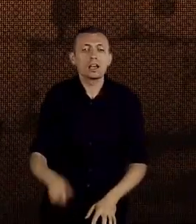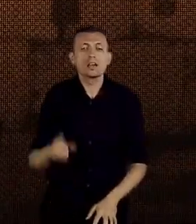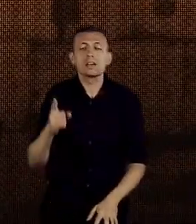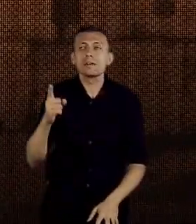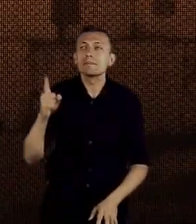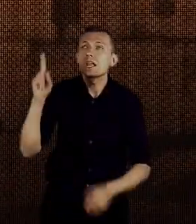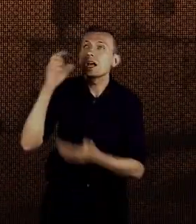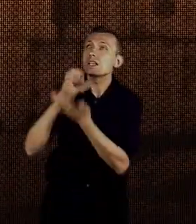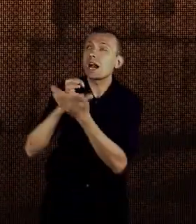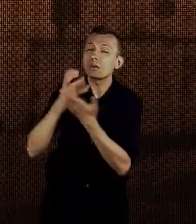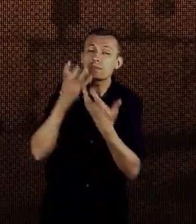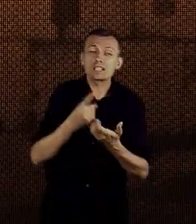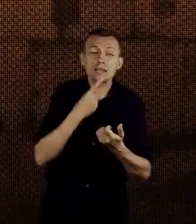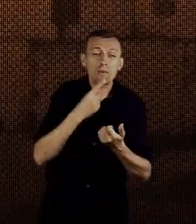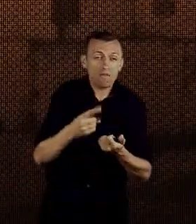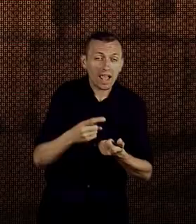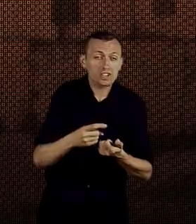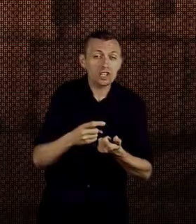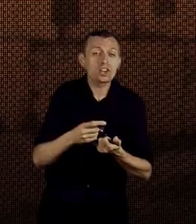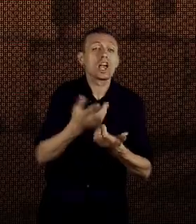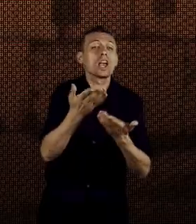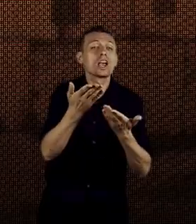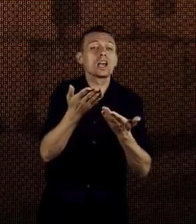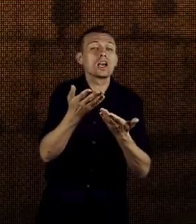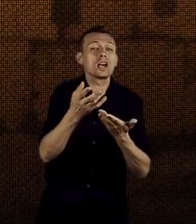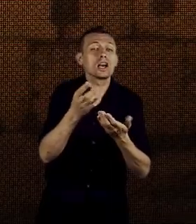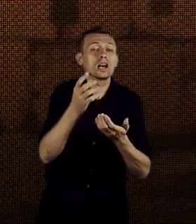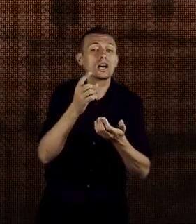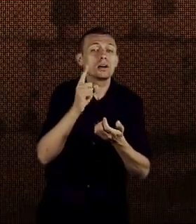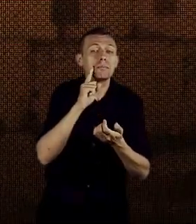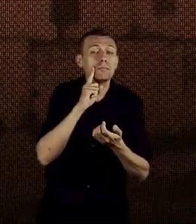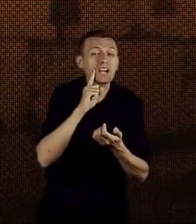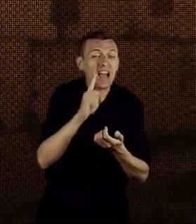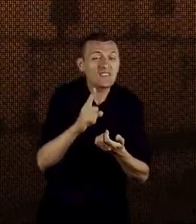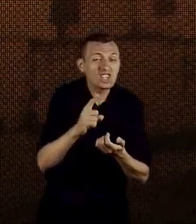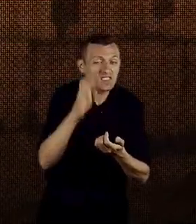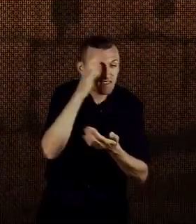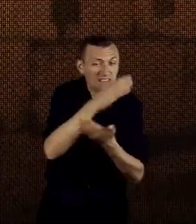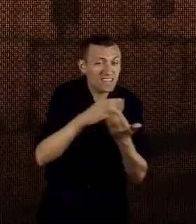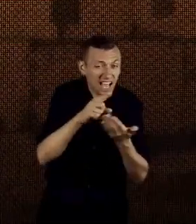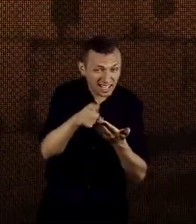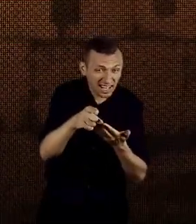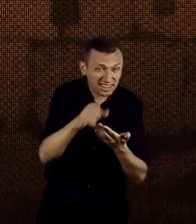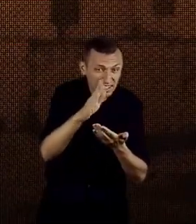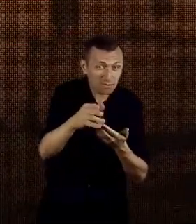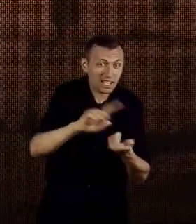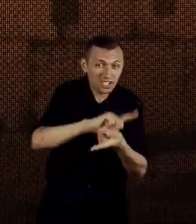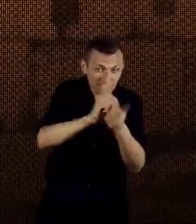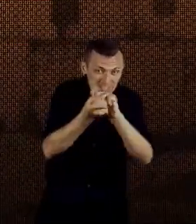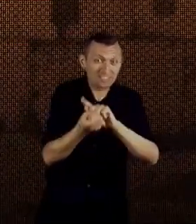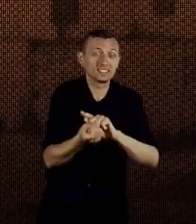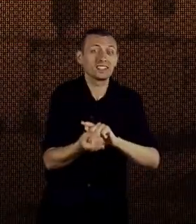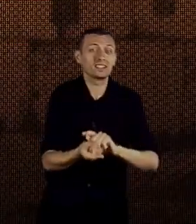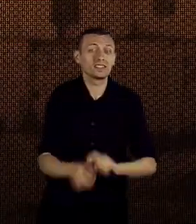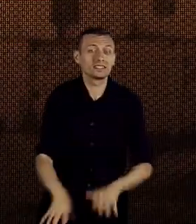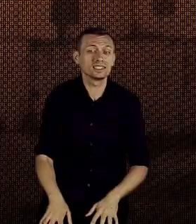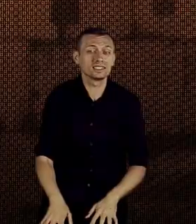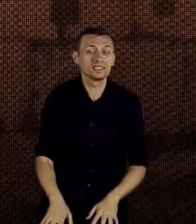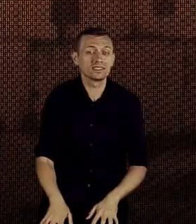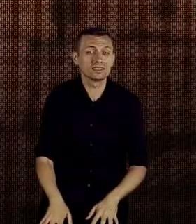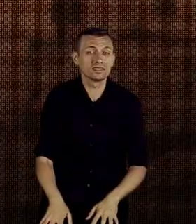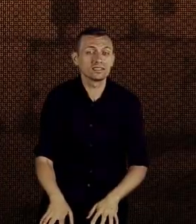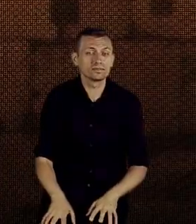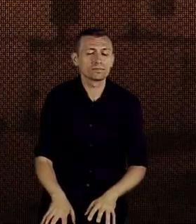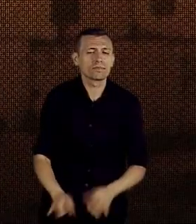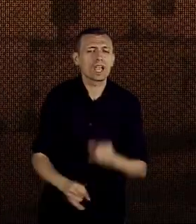Ta wiara zostanie wcześniej czy później zauważona. Ale gdy mówimy o Abrahamie i